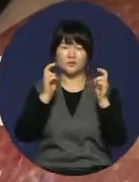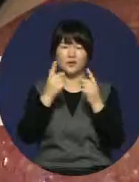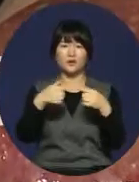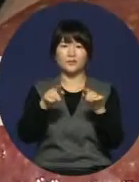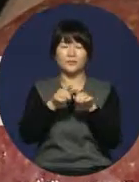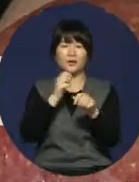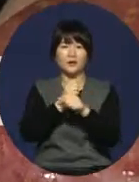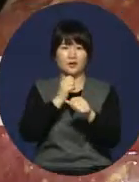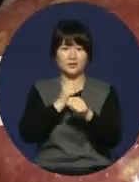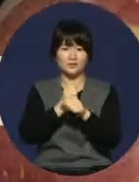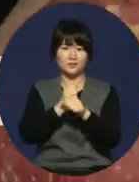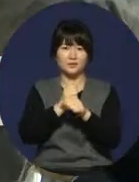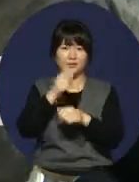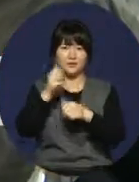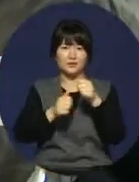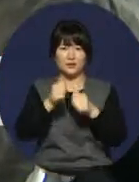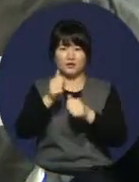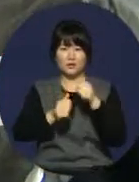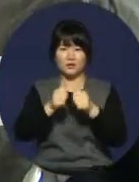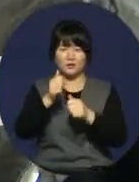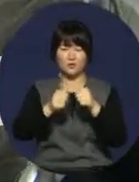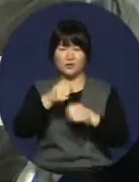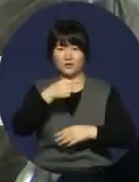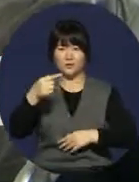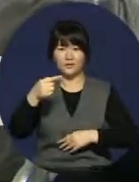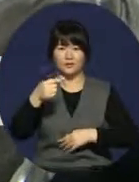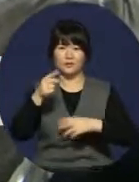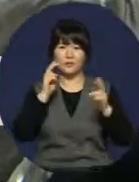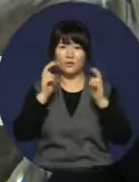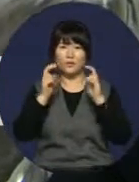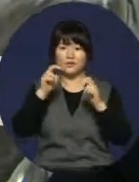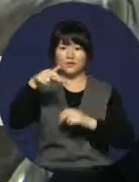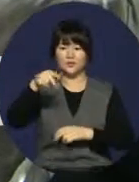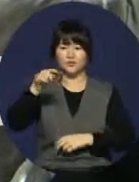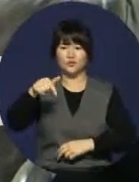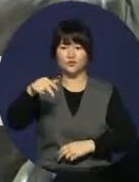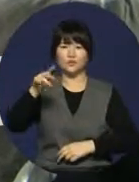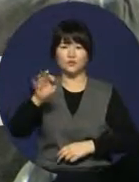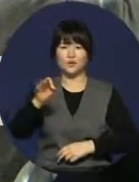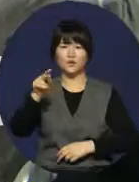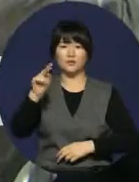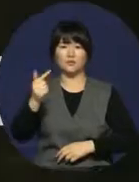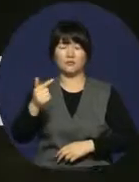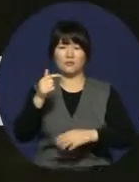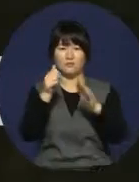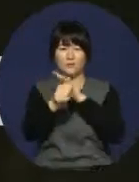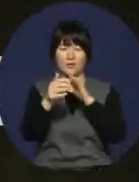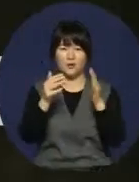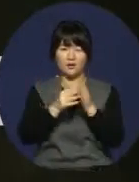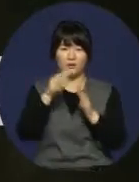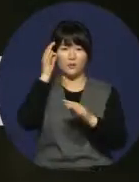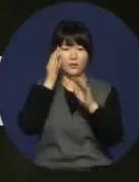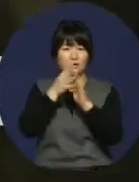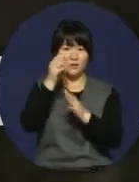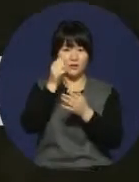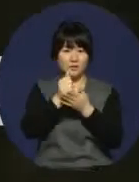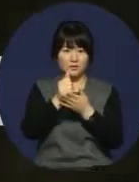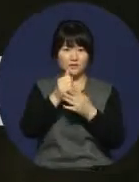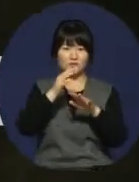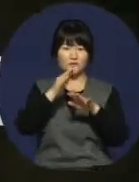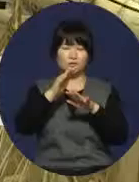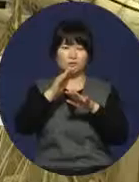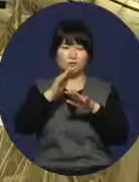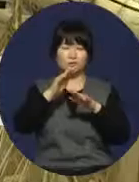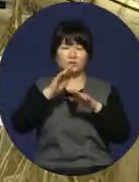함께하는 상생협력 경연대회 대상을 받은 농업회사법인 죽장현을 방문했습니다. 이강덕 시장은